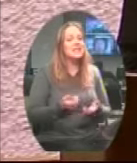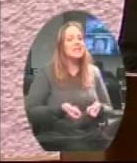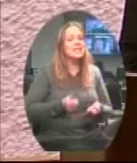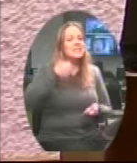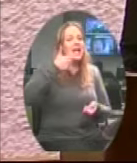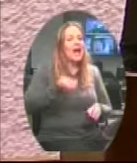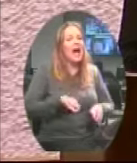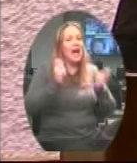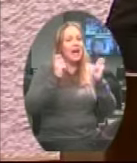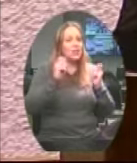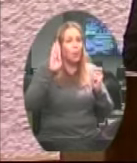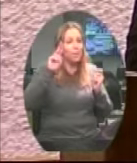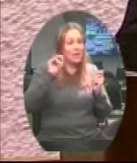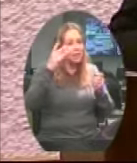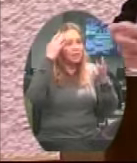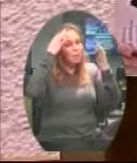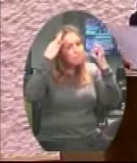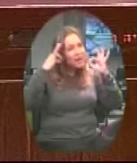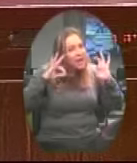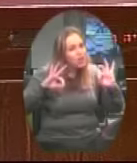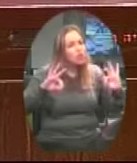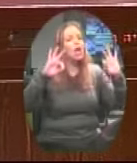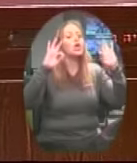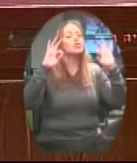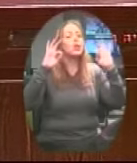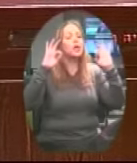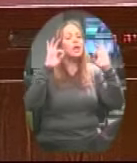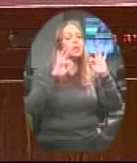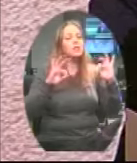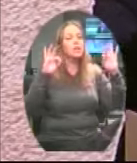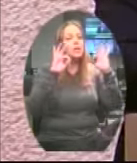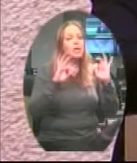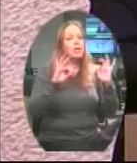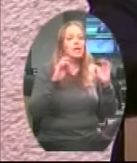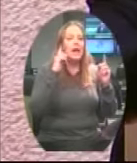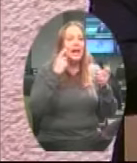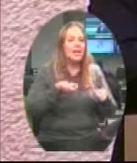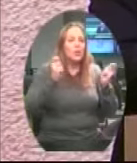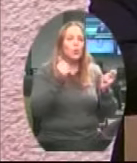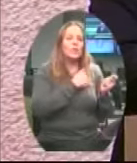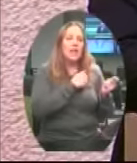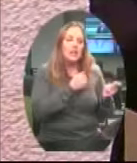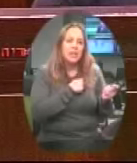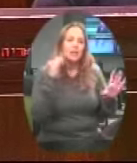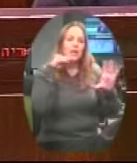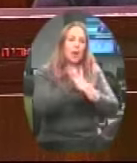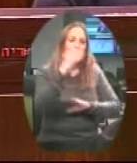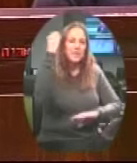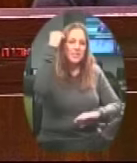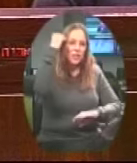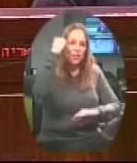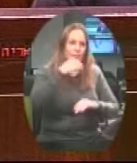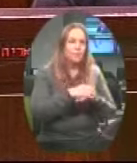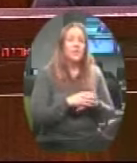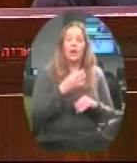הדתית והמשיחית ומכניסה אותה לבתי הספר של הילדים שלנו. אני שואל אותך, אדוני השר, אתה קראת את